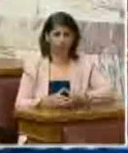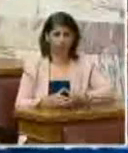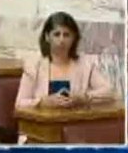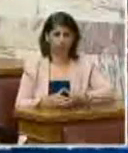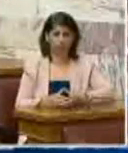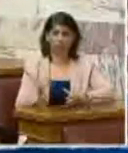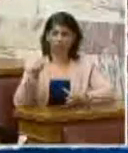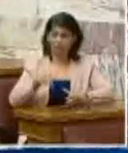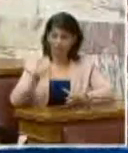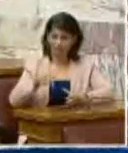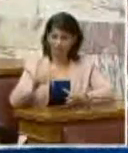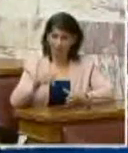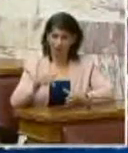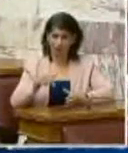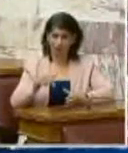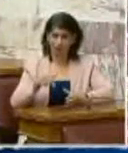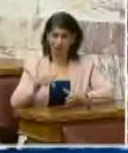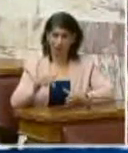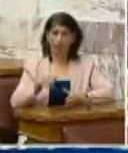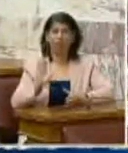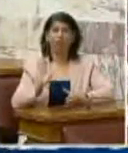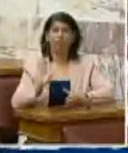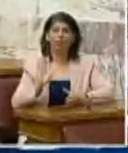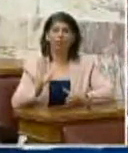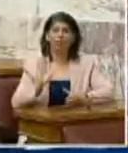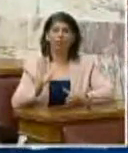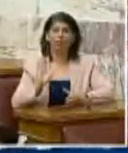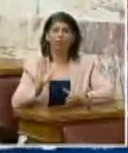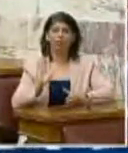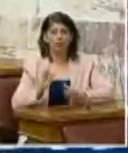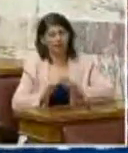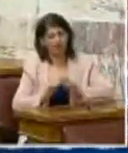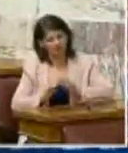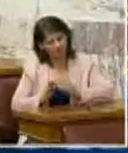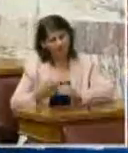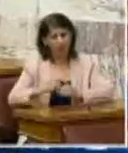Σήμερα δεν ξεφύγατε από τον πειρασμό